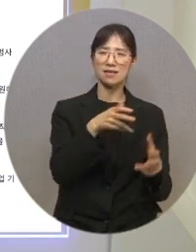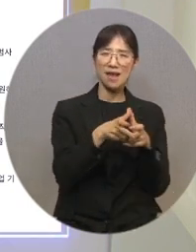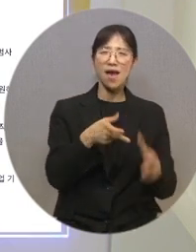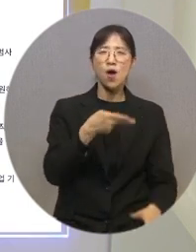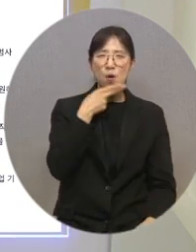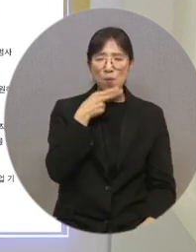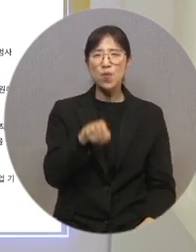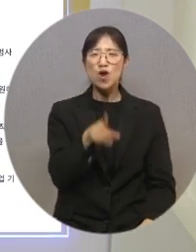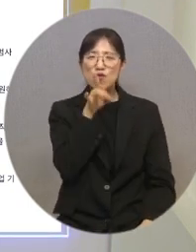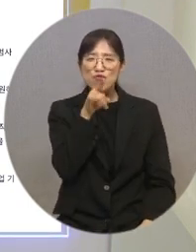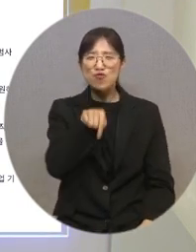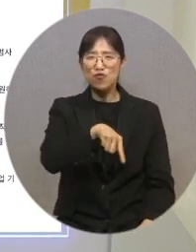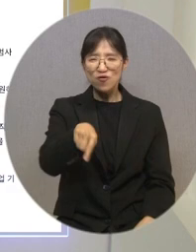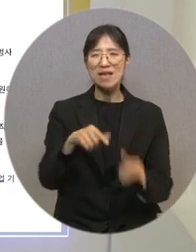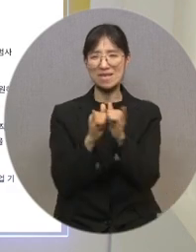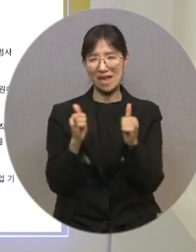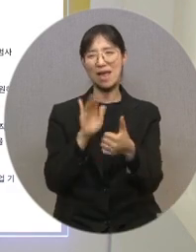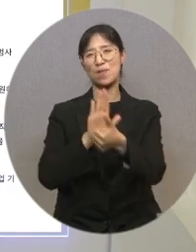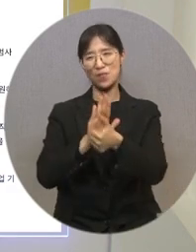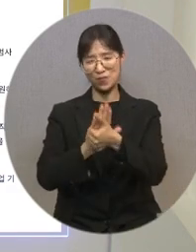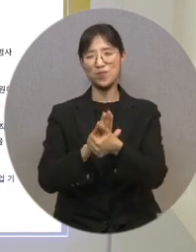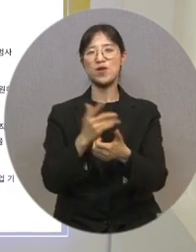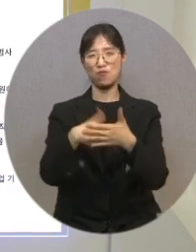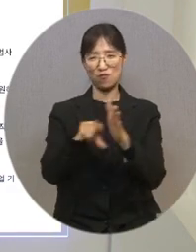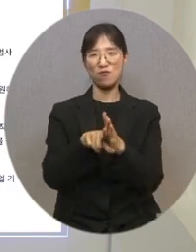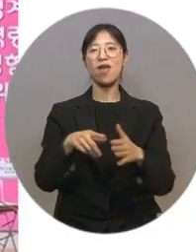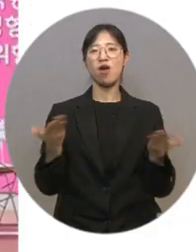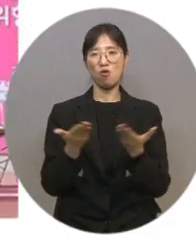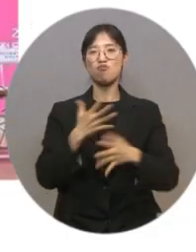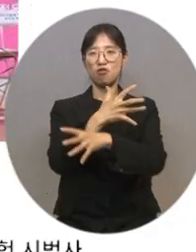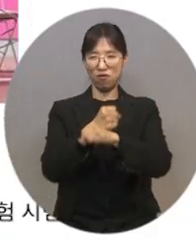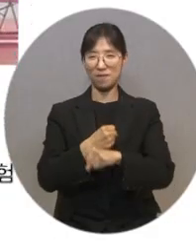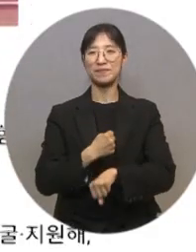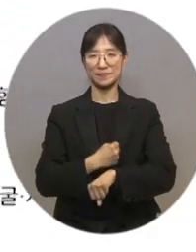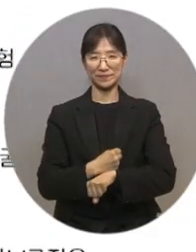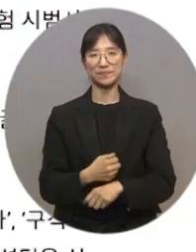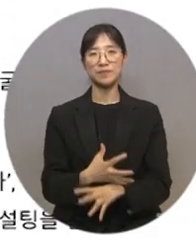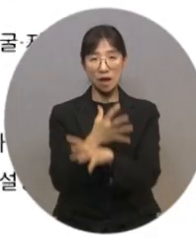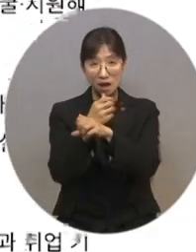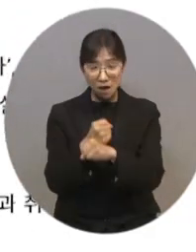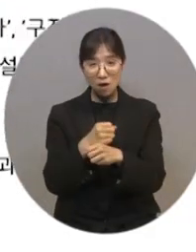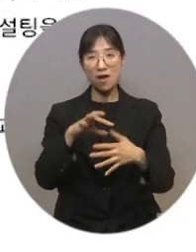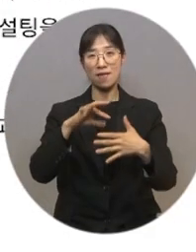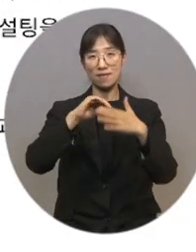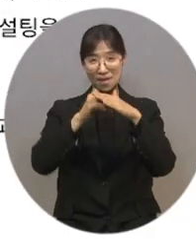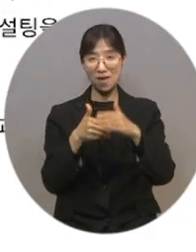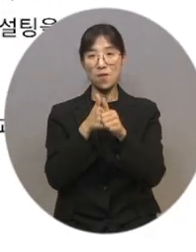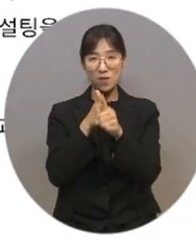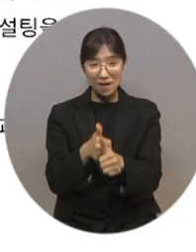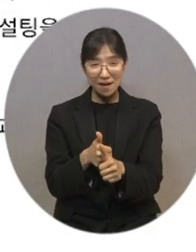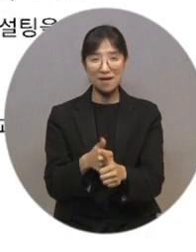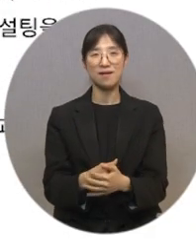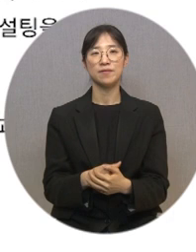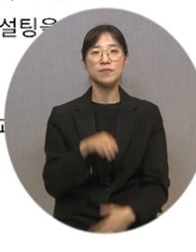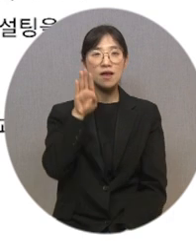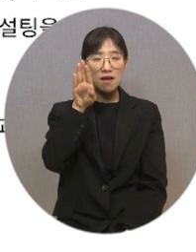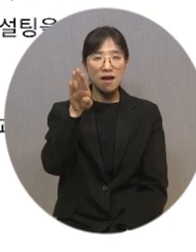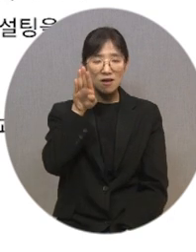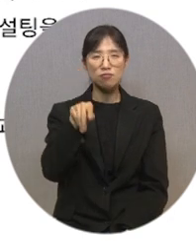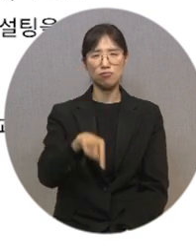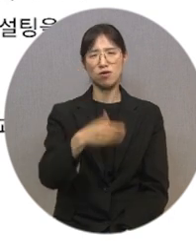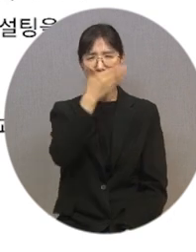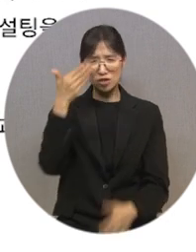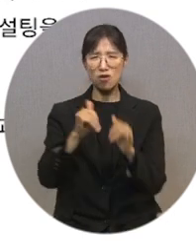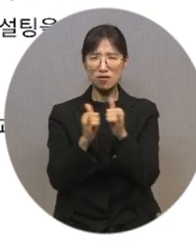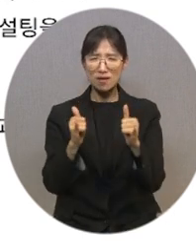시범 사업을 위해 업무 협약을 진행했습니다 업무 협약에 따라 기관들은 향후 경계선 지능